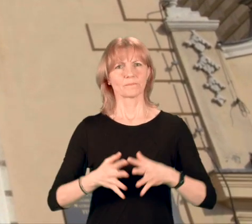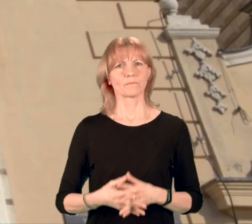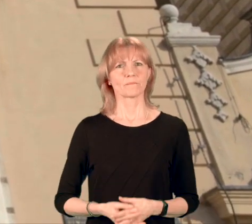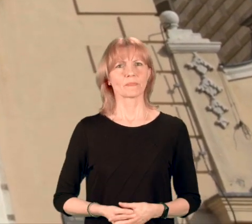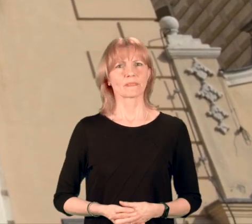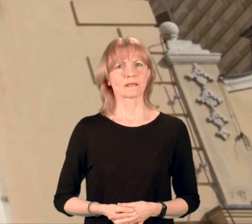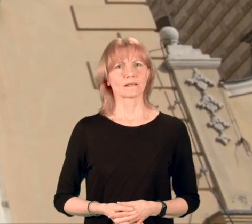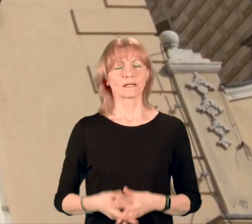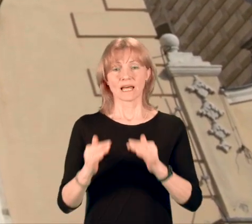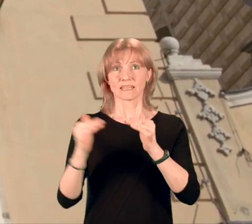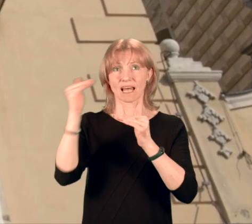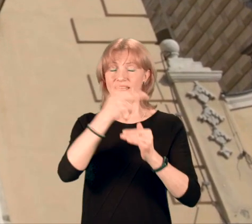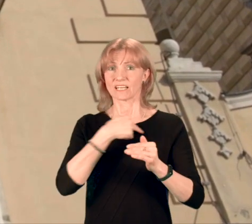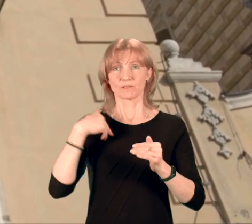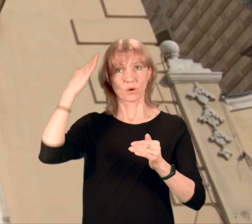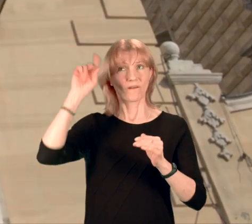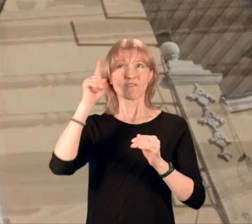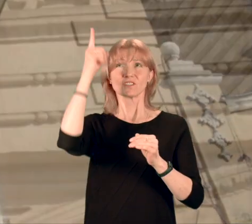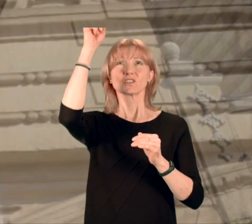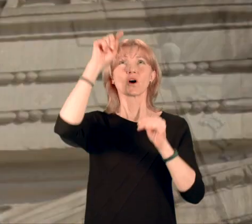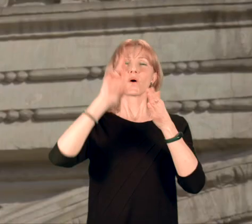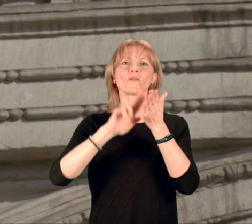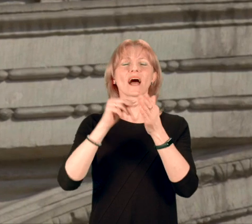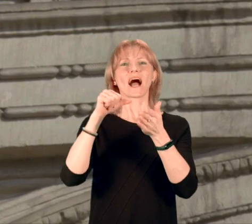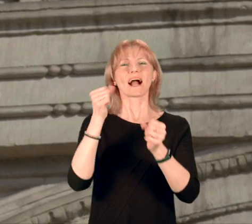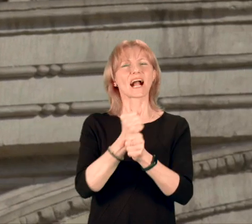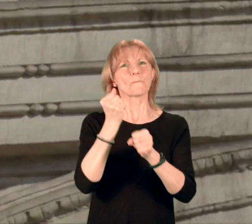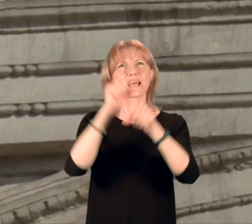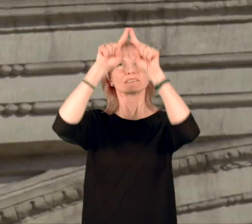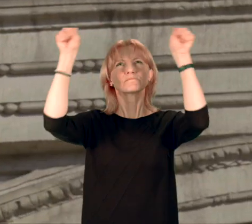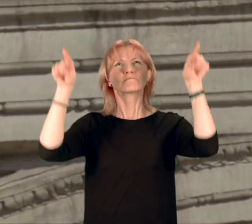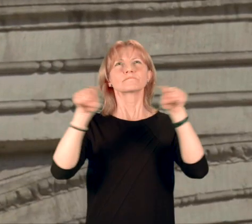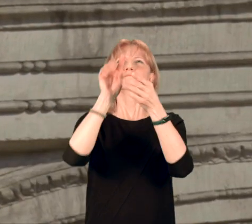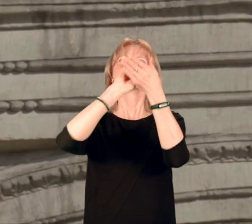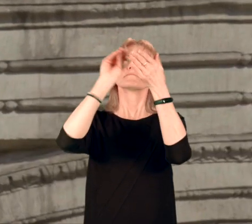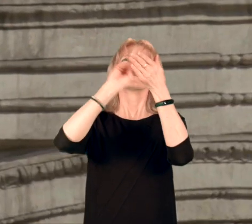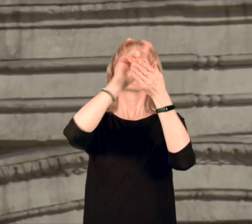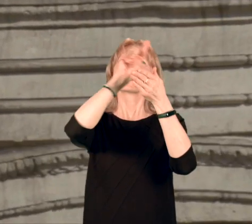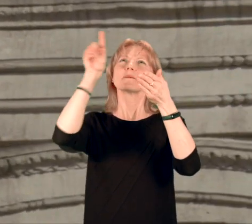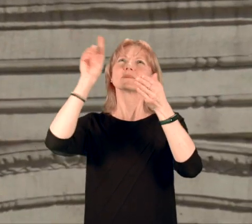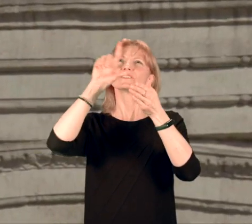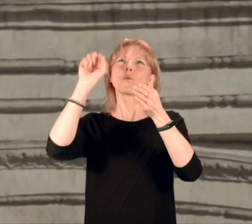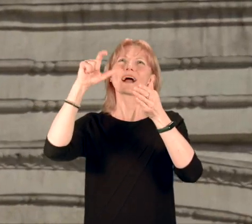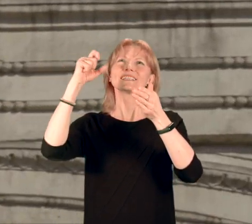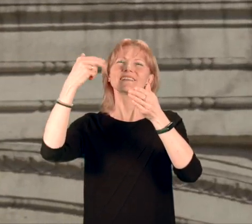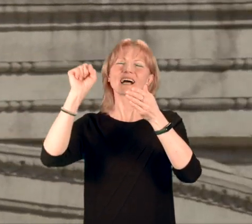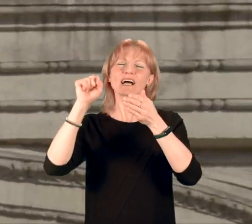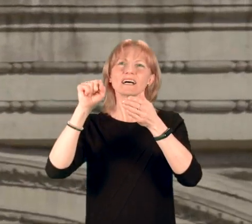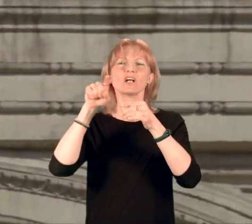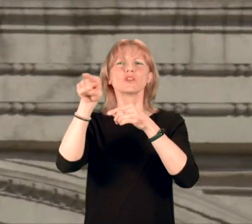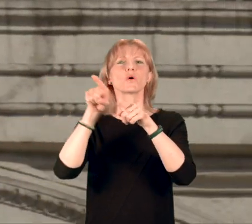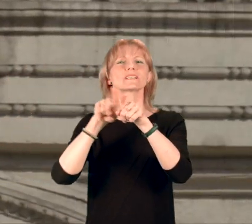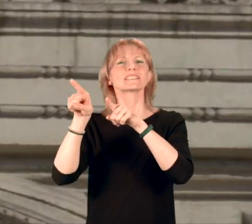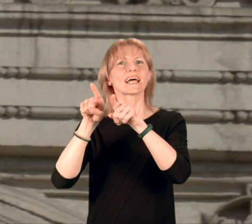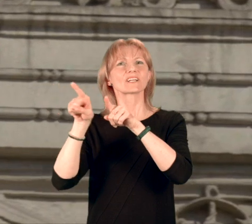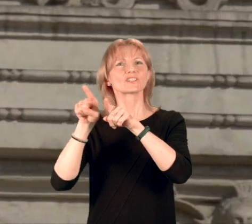kamiennym portalu znajduje się łacińska inskrypcja. Domum tuam domine decet sanctitudo, co